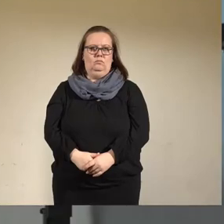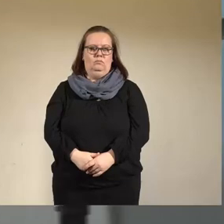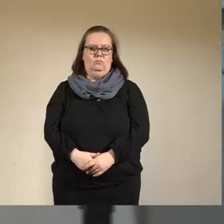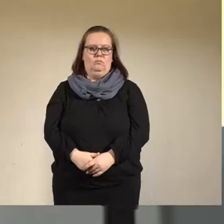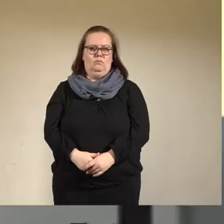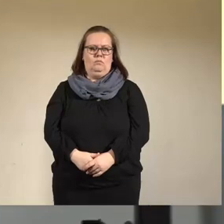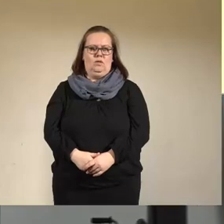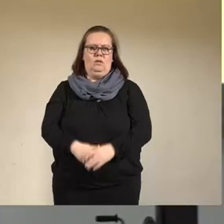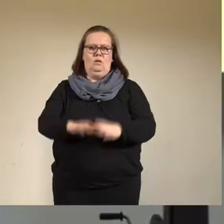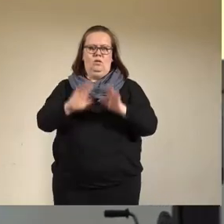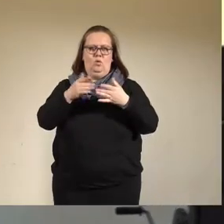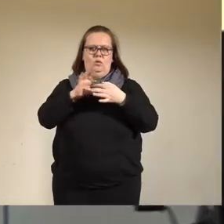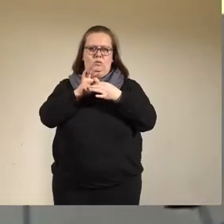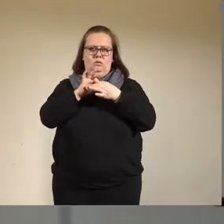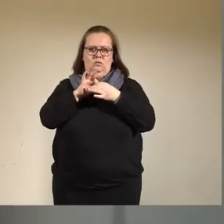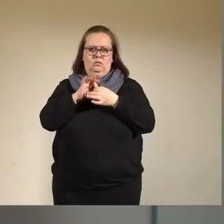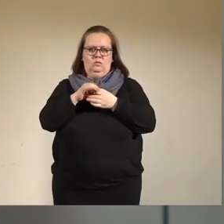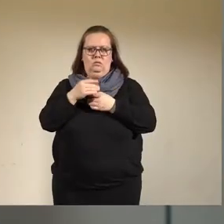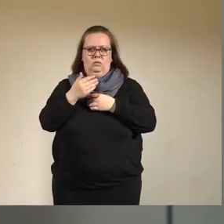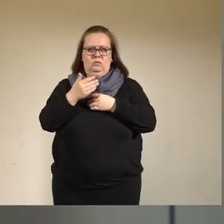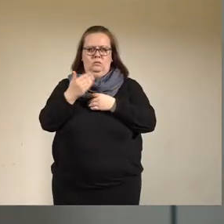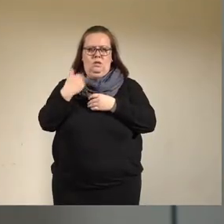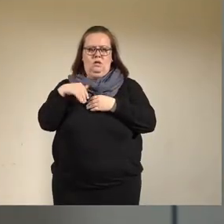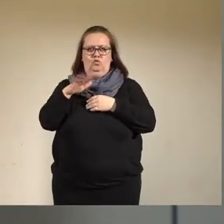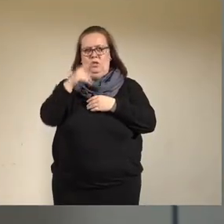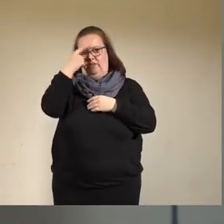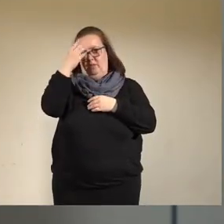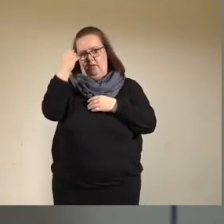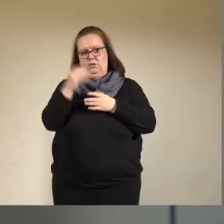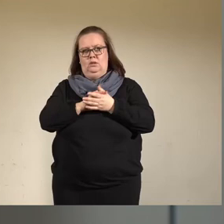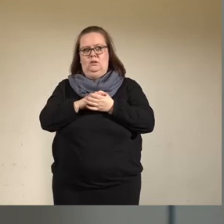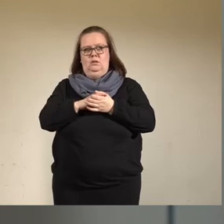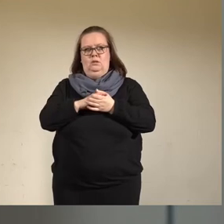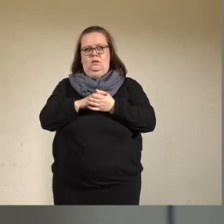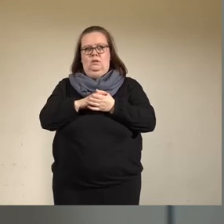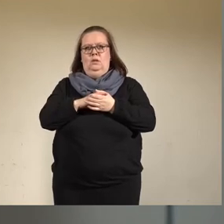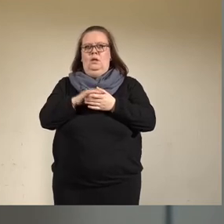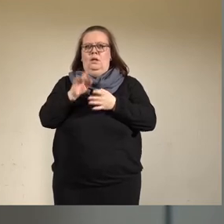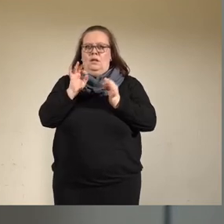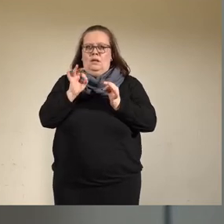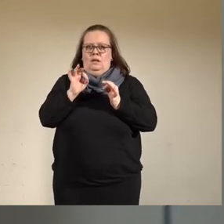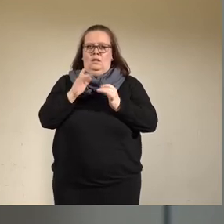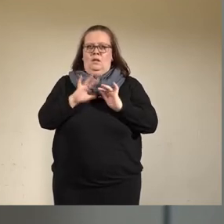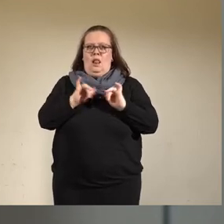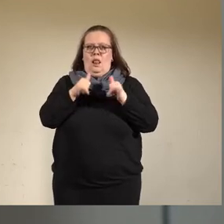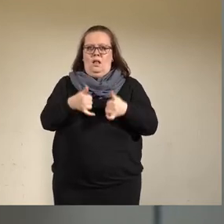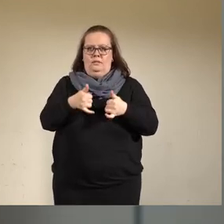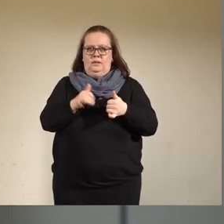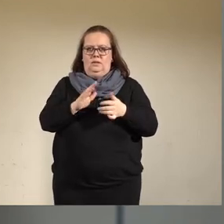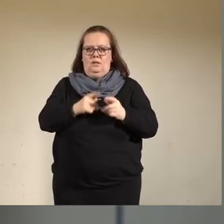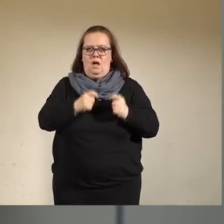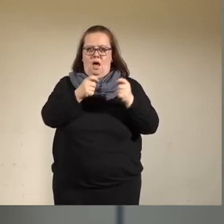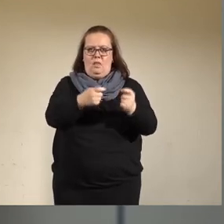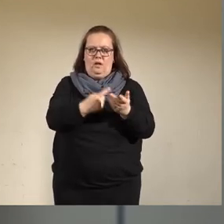Ja, ich möchte noch mal kurz eingehen auf den Beitrag von Herrn Schulte-Wissermann. Genau das, was dieser hilfsweise